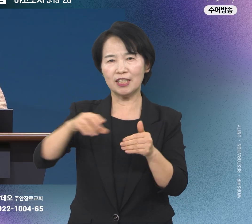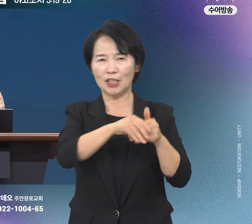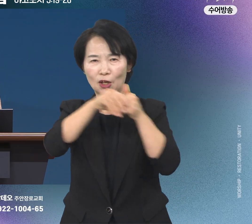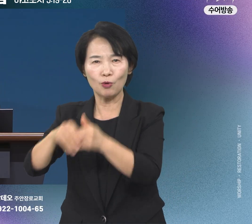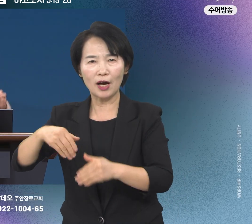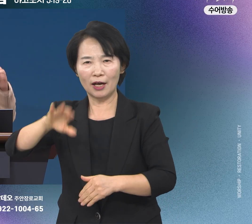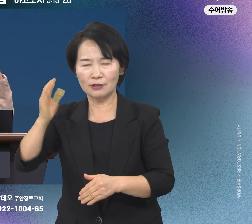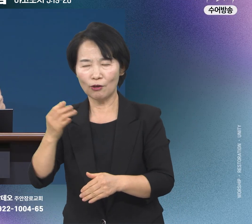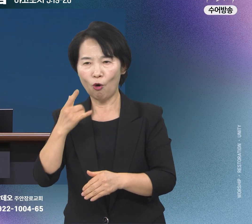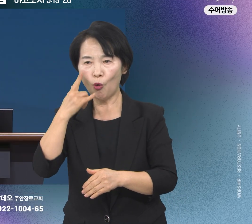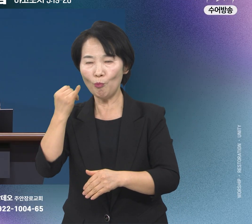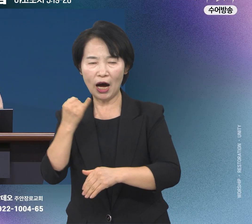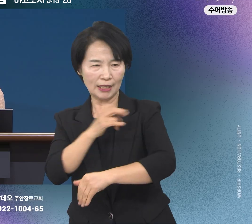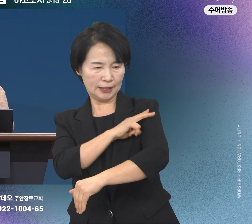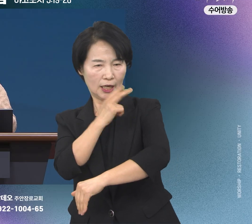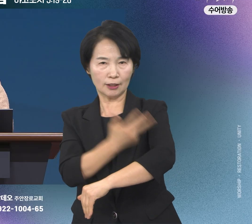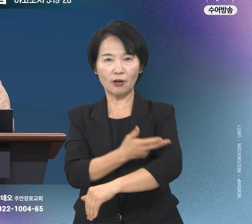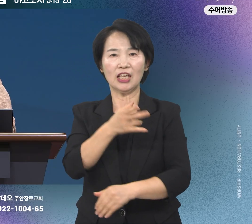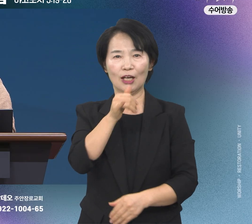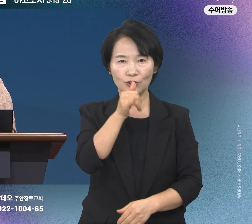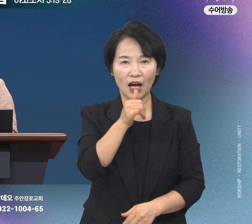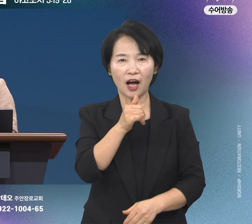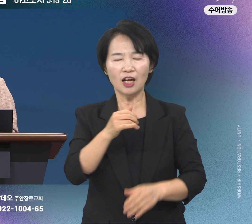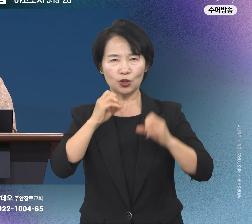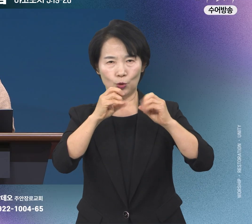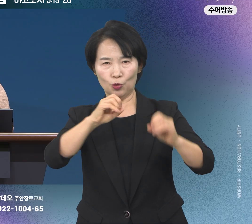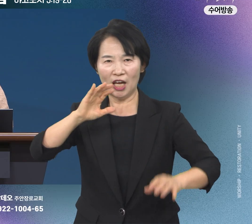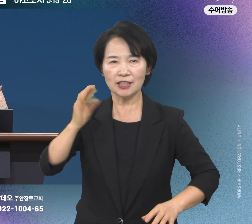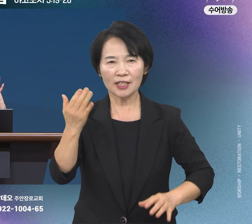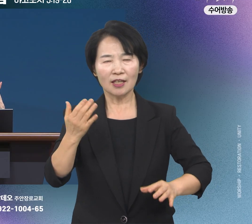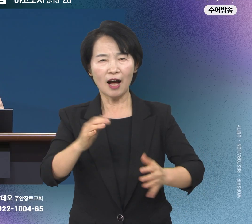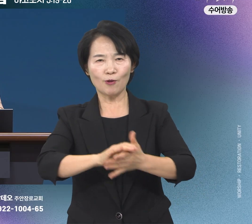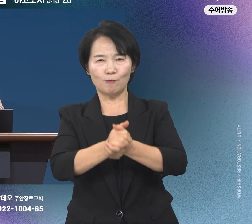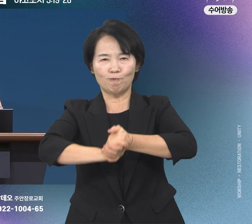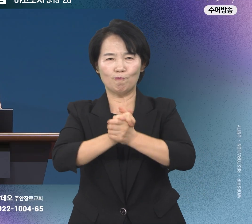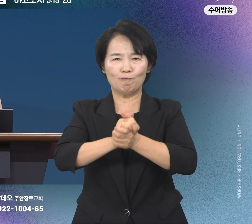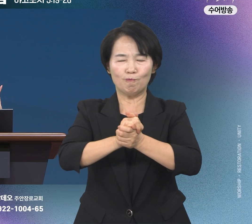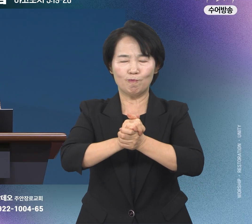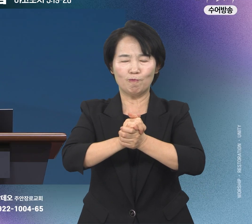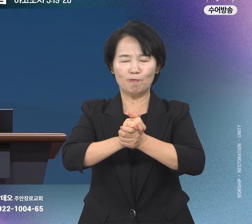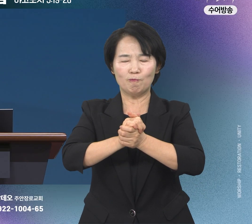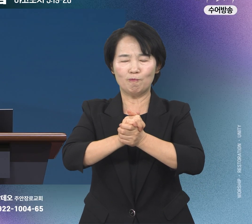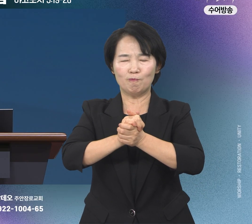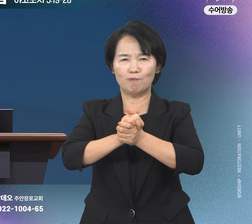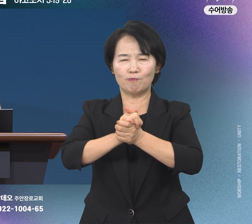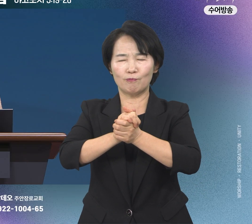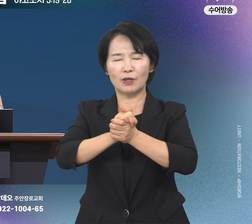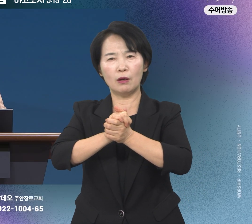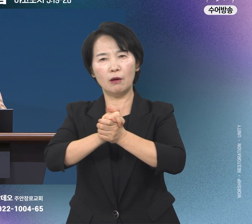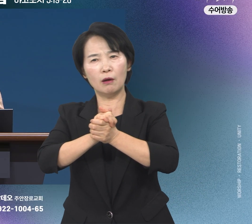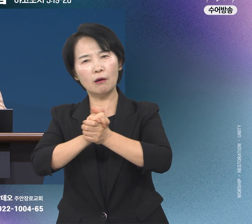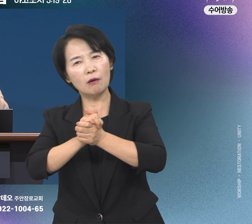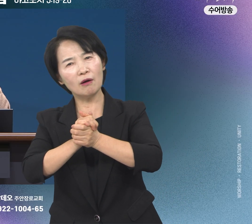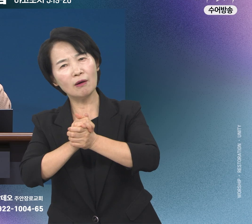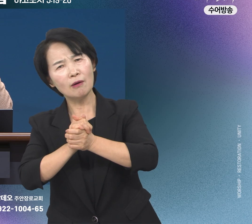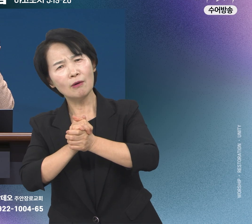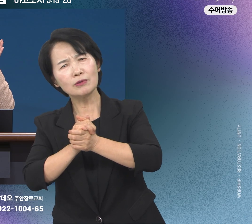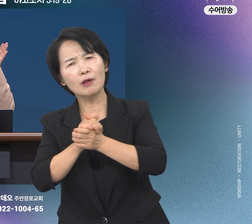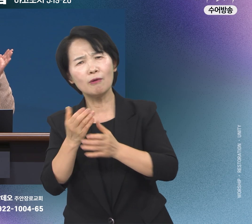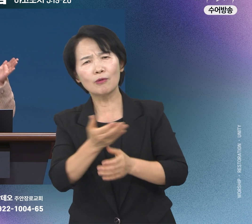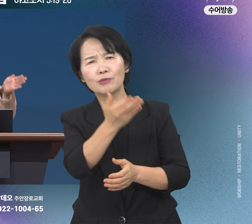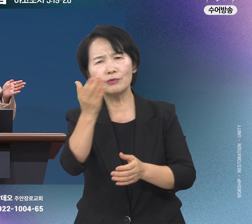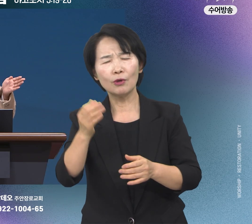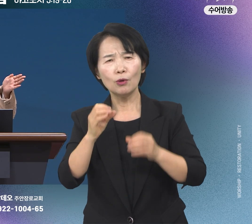올 자격이 있다. 엄마를 전도해야지. 이렇게 된 겁니다. 근데 이제 엄마를 전도할 수 있는 방법이